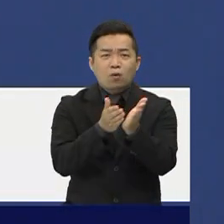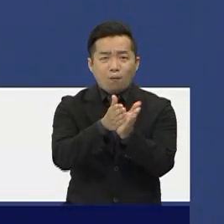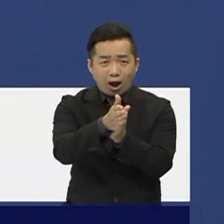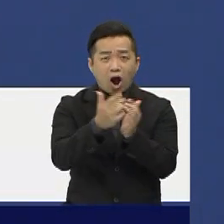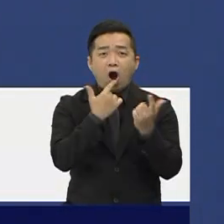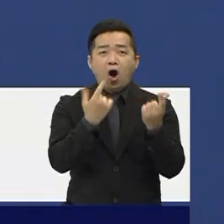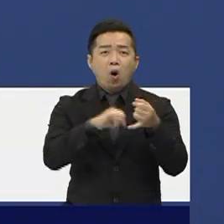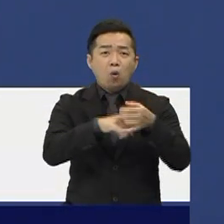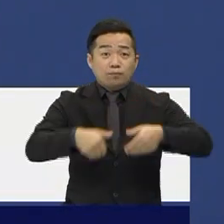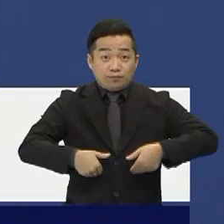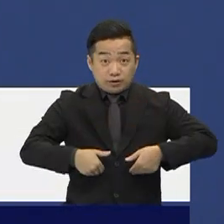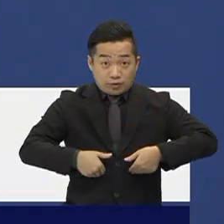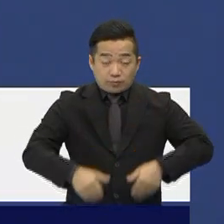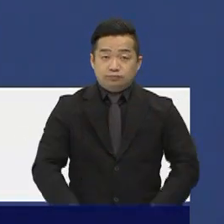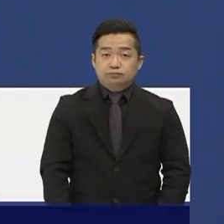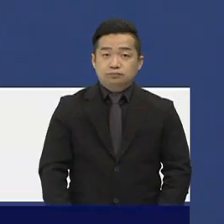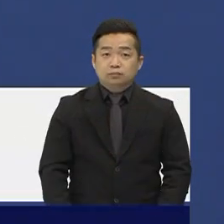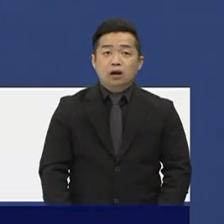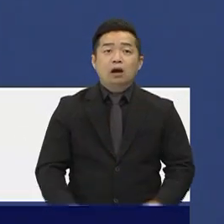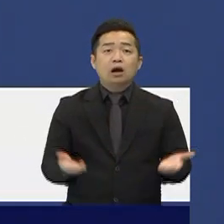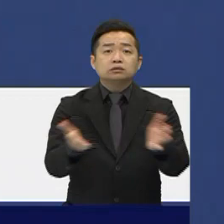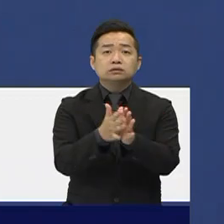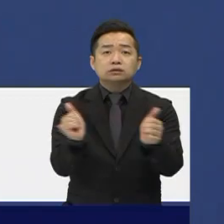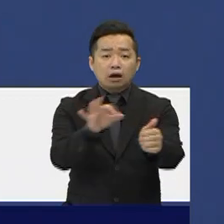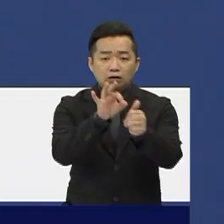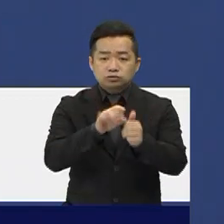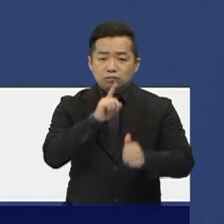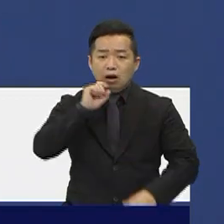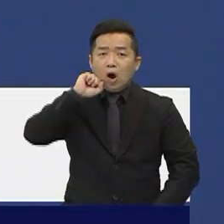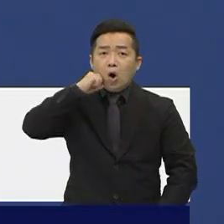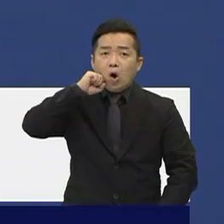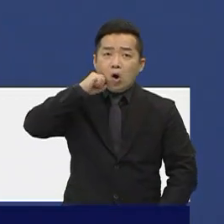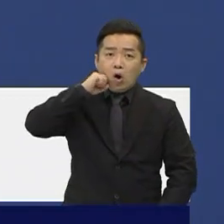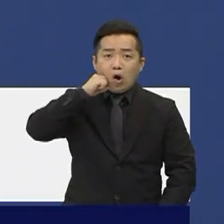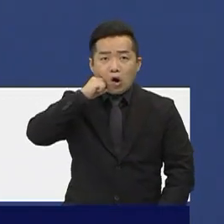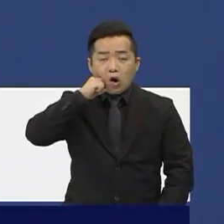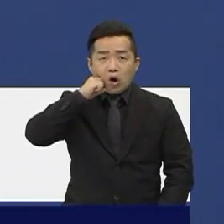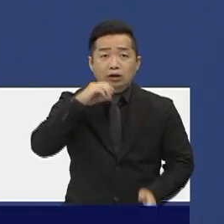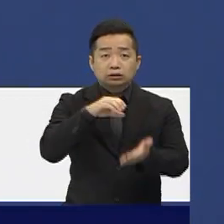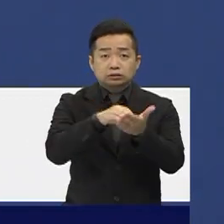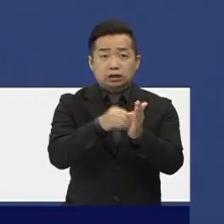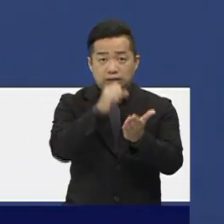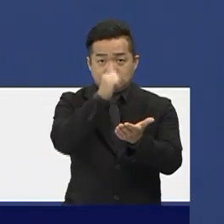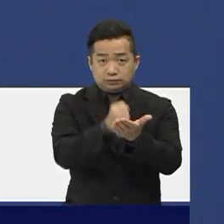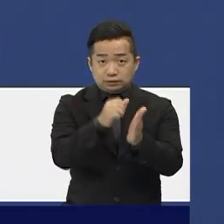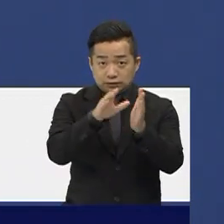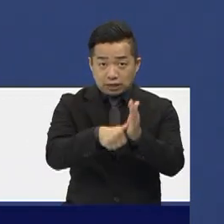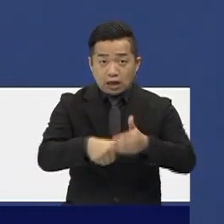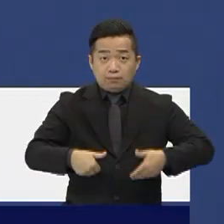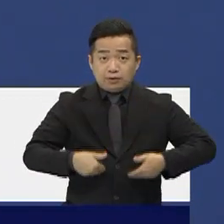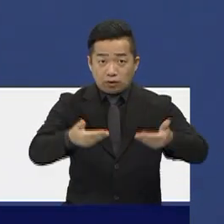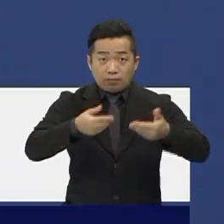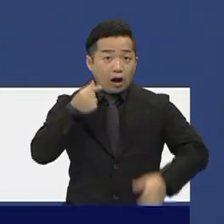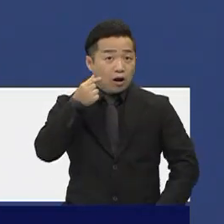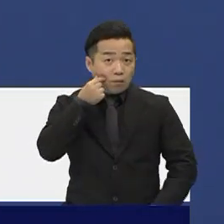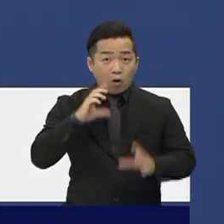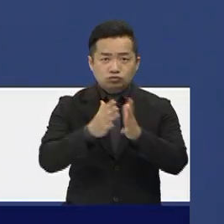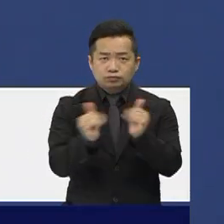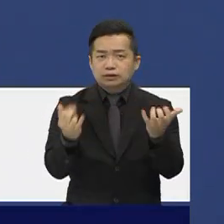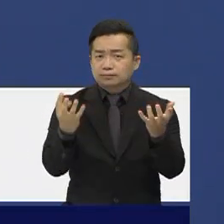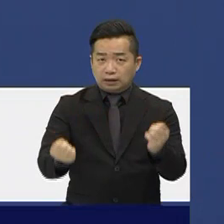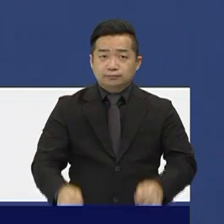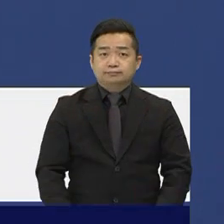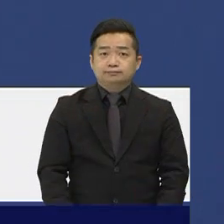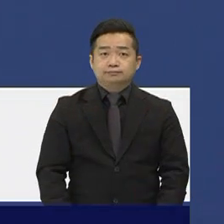필수 진료 과목의 인력 수급이 어려워 적기에 치료를 받지 못하는 국민들이